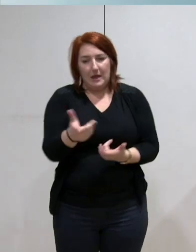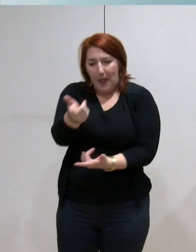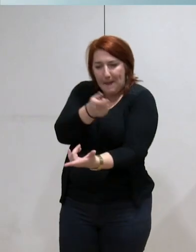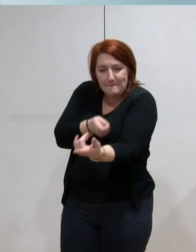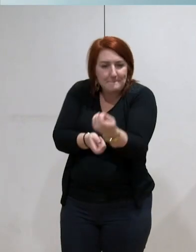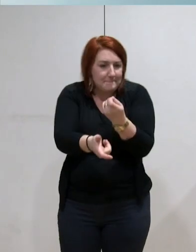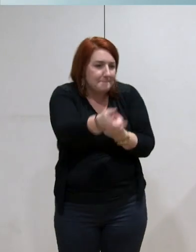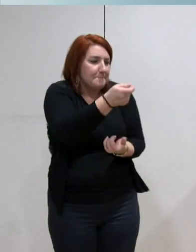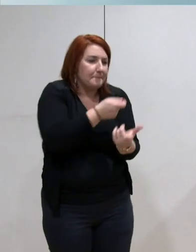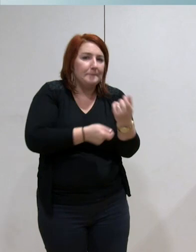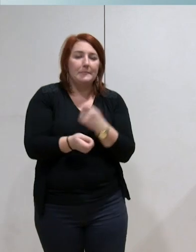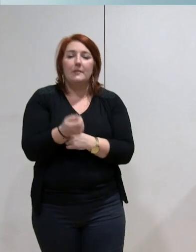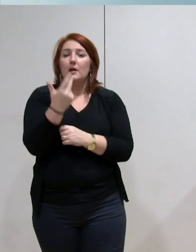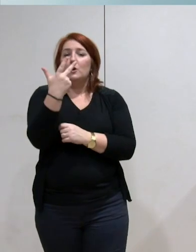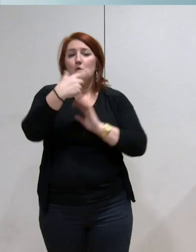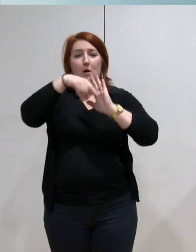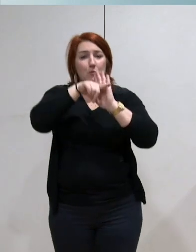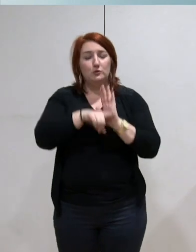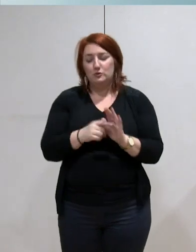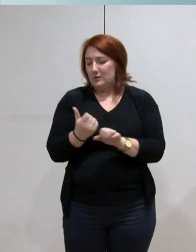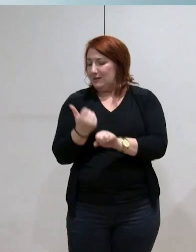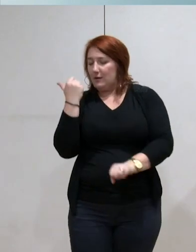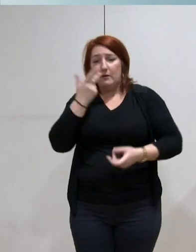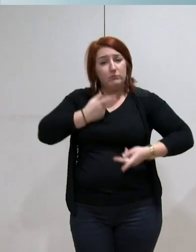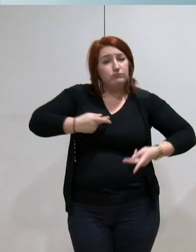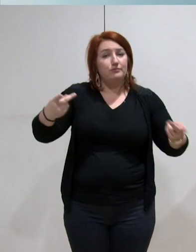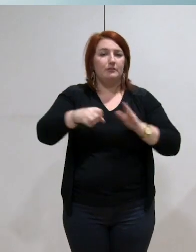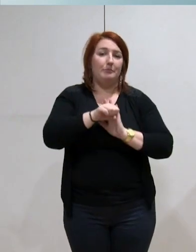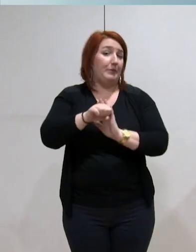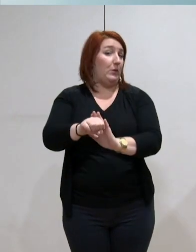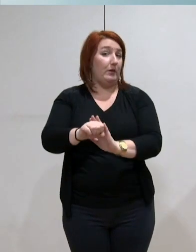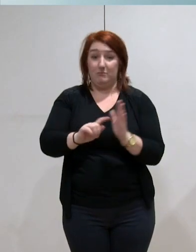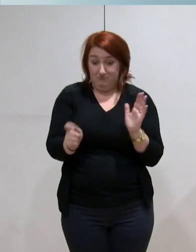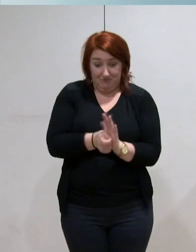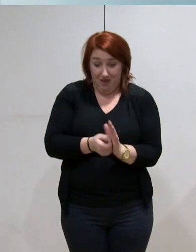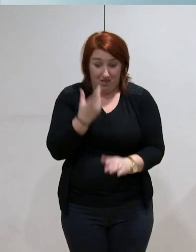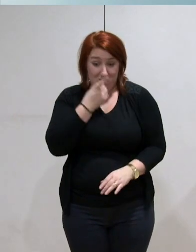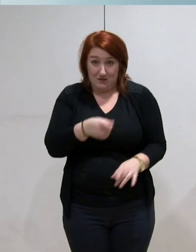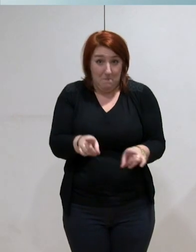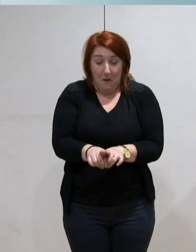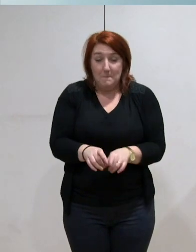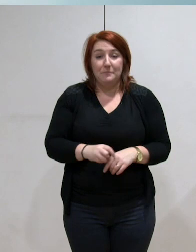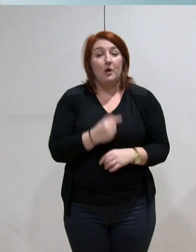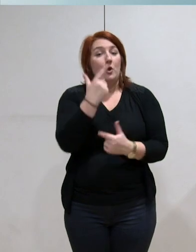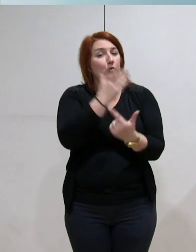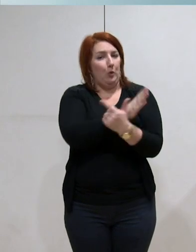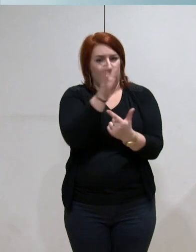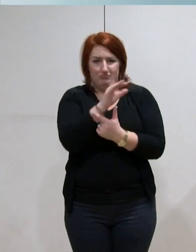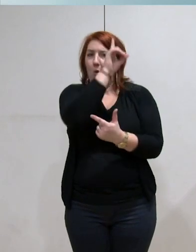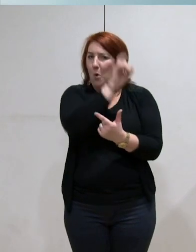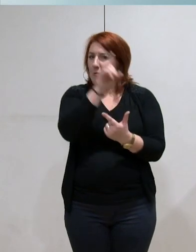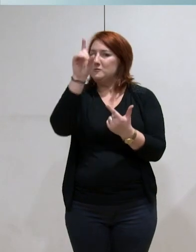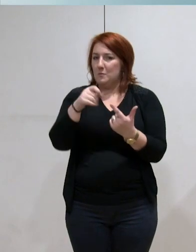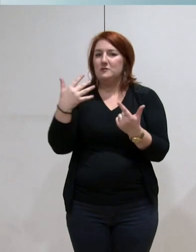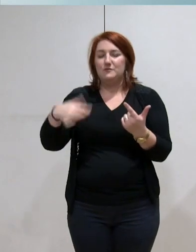mesures donc annoncé prioritairement l'an dernier au même moment deux ont été déjà engagés le Conseil citoyen indépendant et le budget